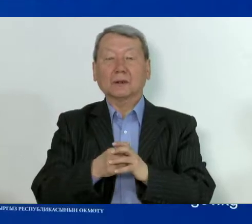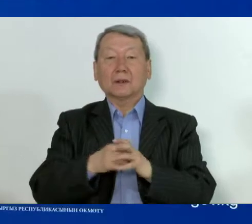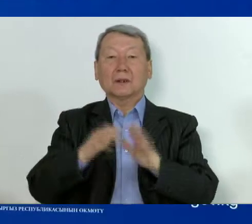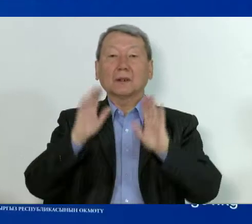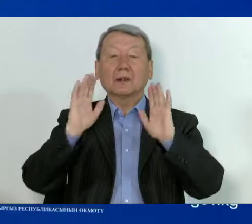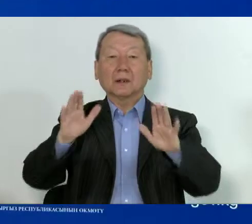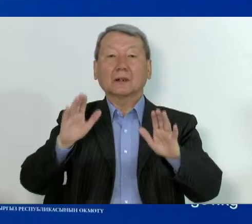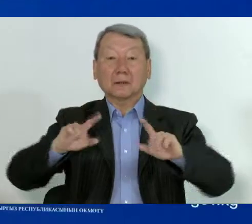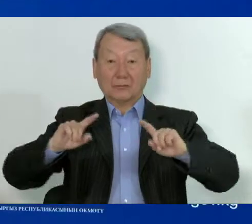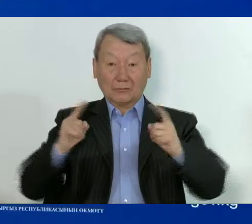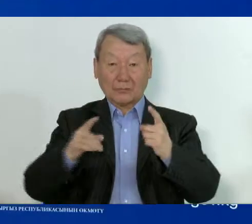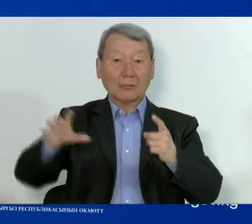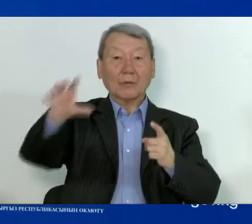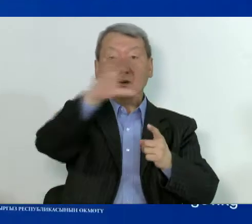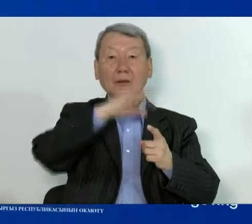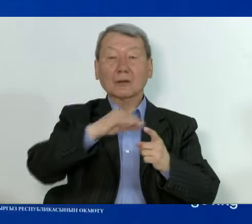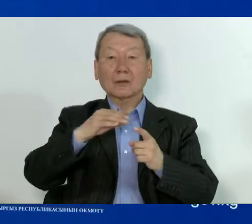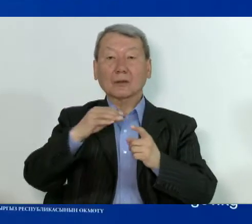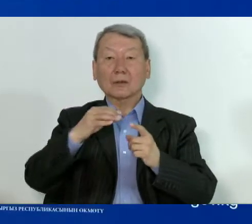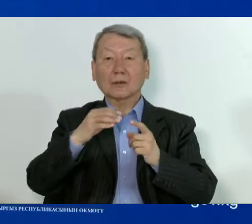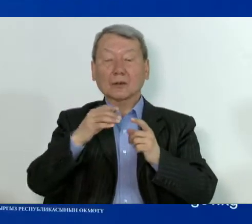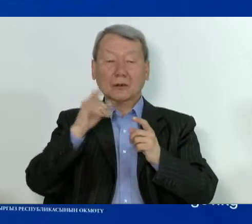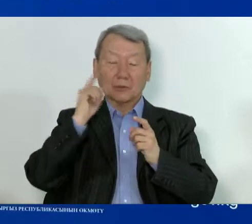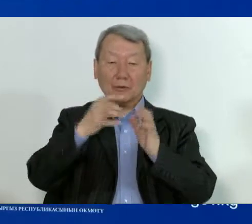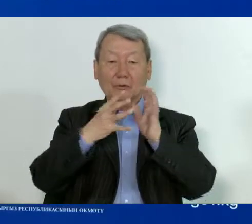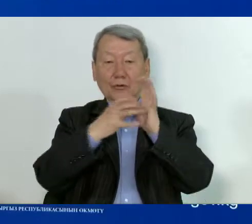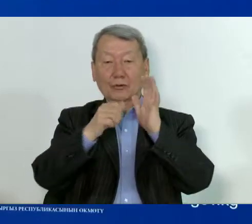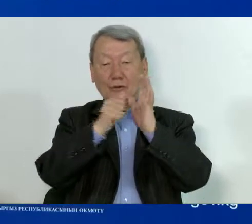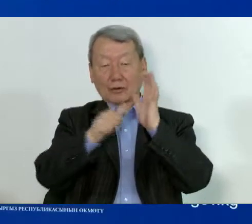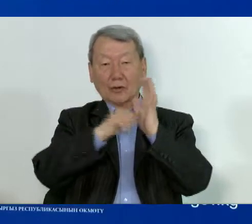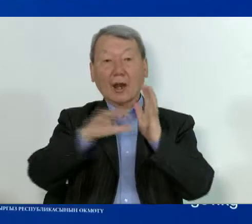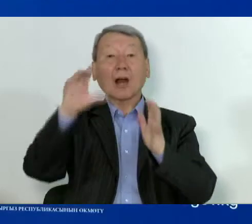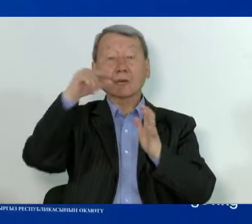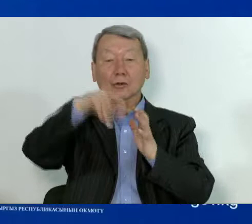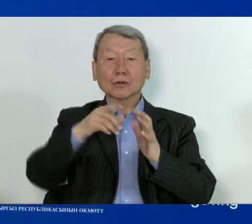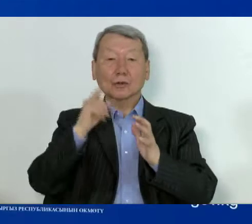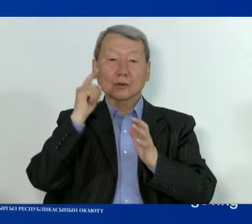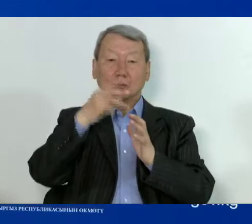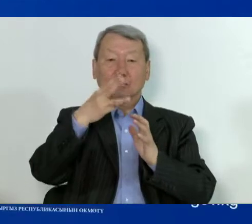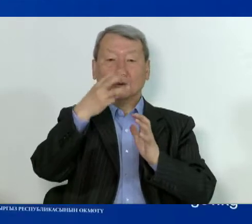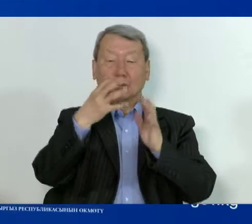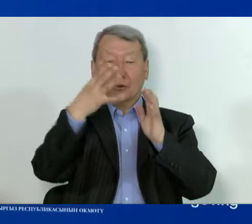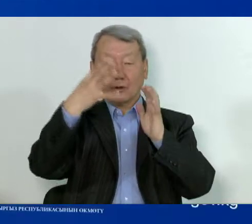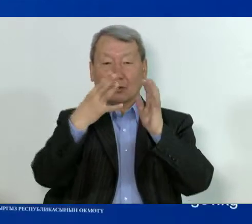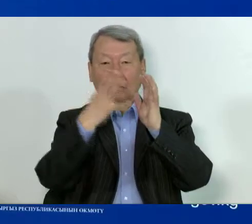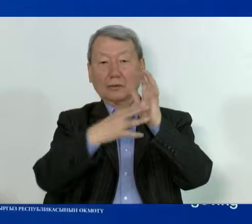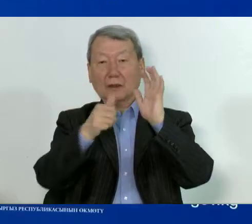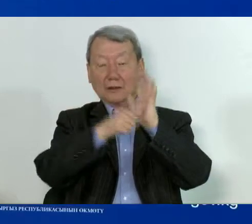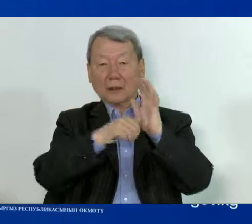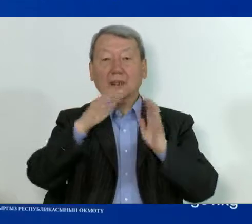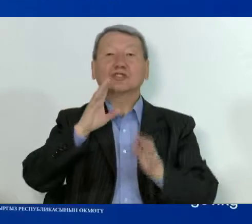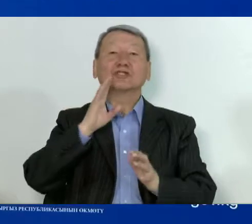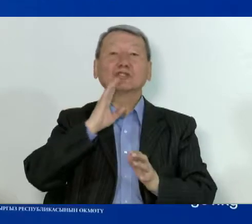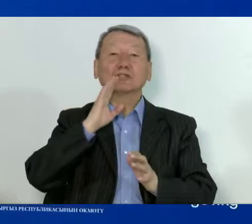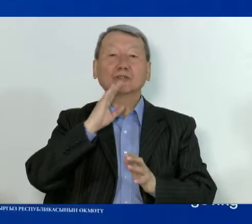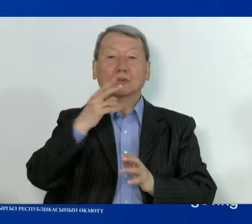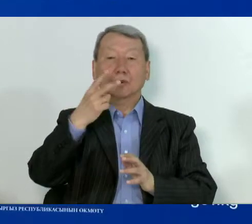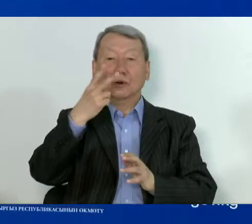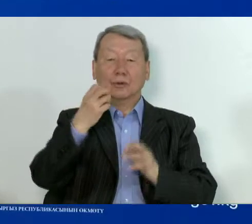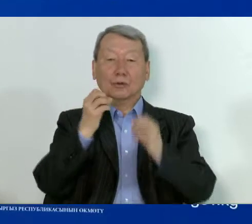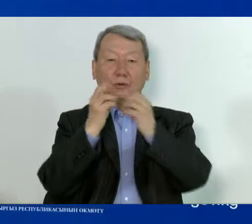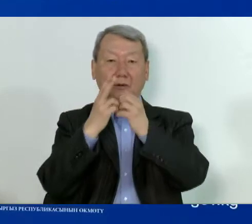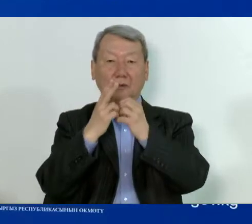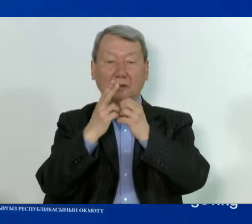Жалпы кармалгандар бардыгы 1608, анын ичинен эркектер 1396, аял